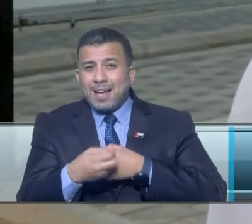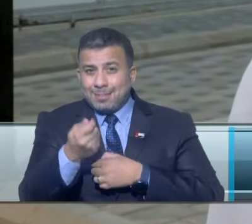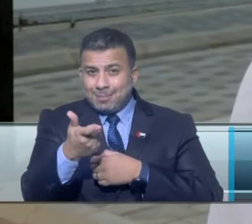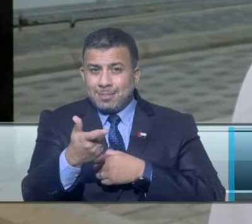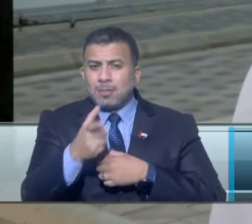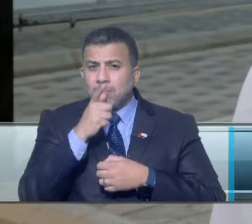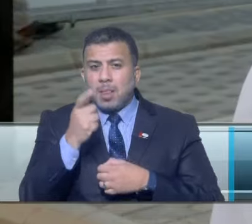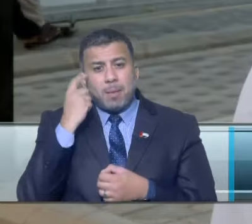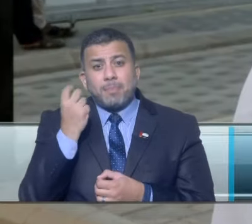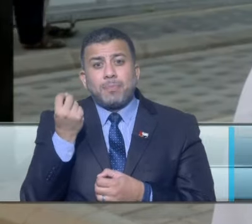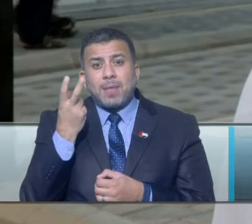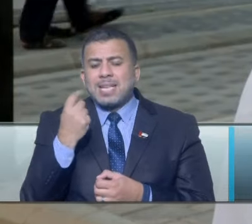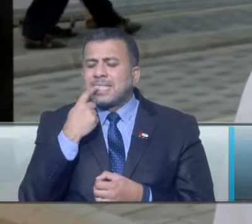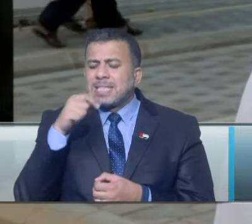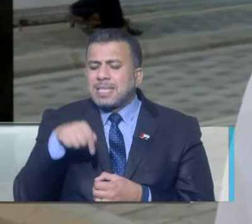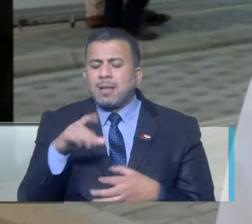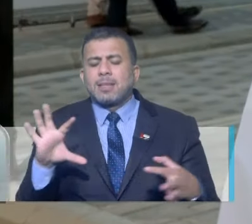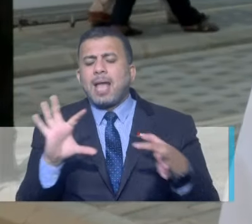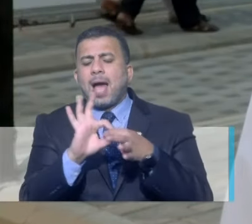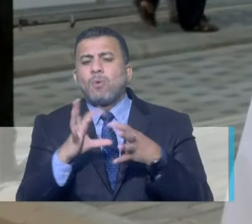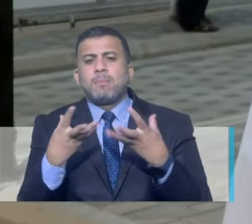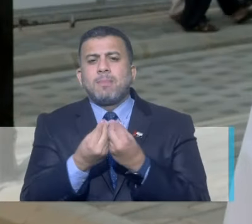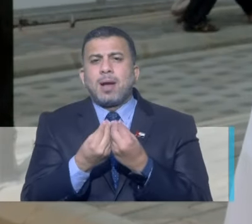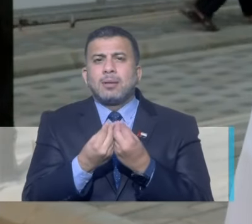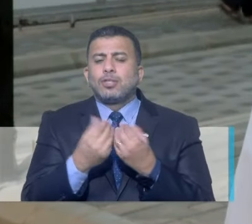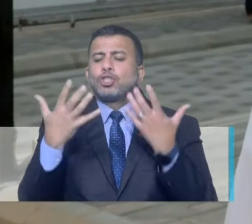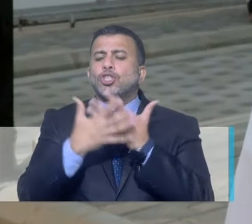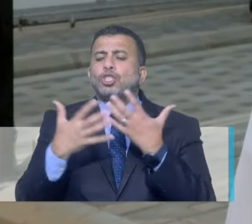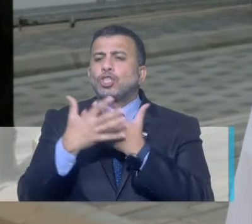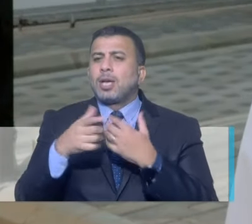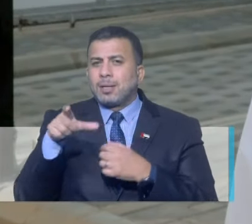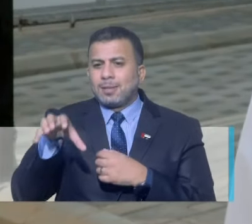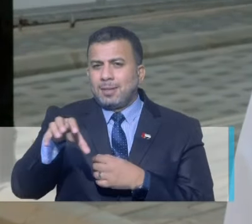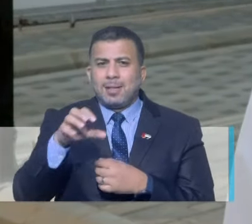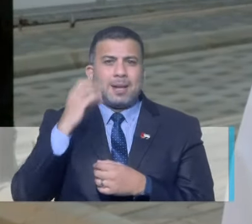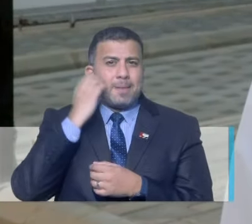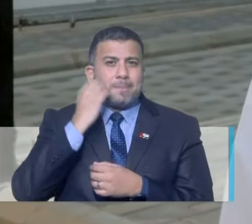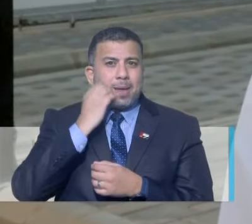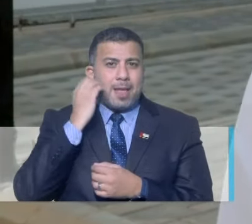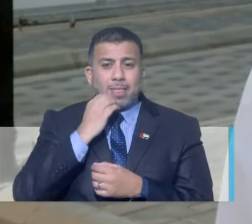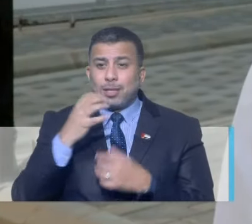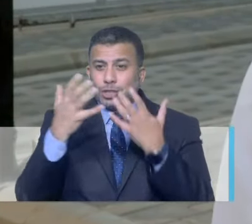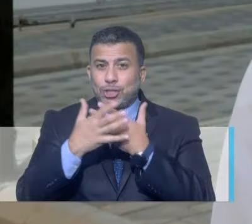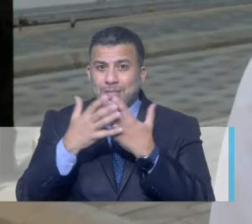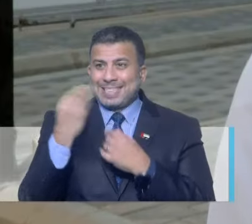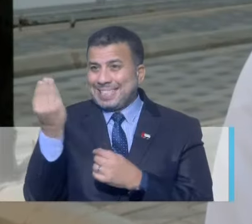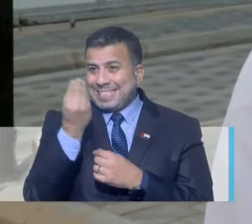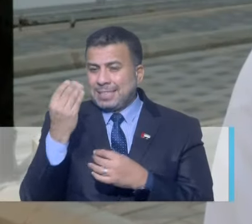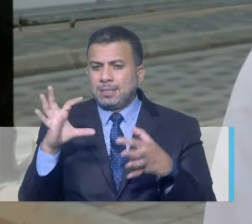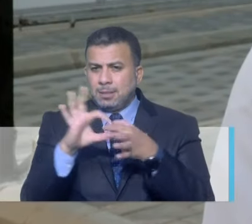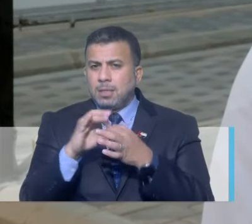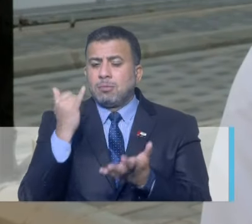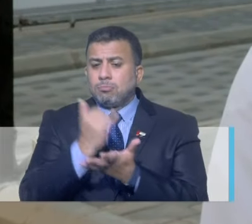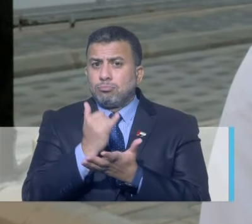قاموا بإبداعات لهذه السنة بالتعاون أيضا مع الحملات الإماراتية تحت إشراف